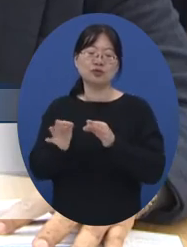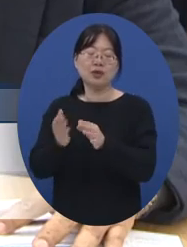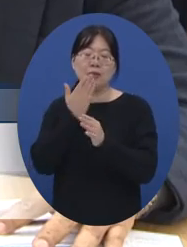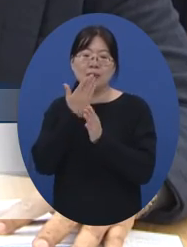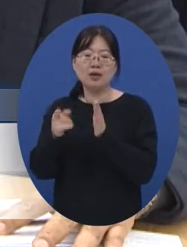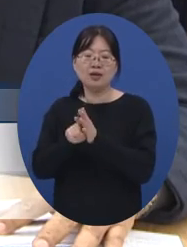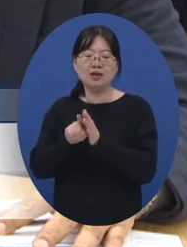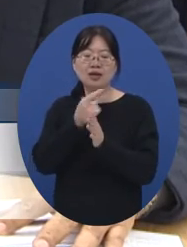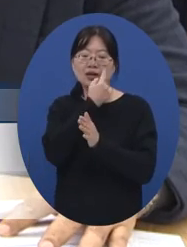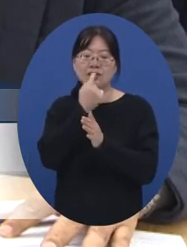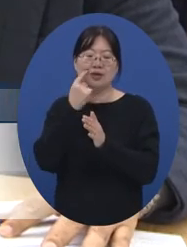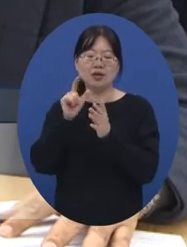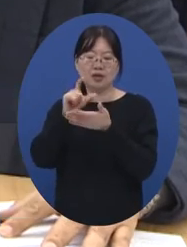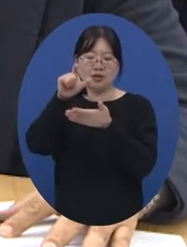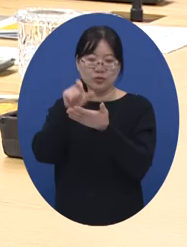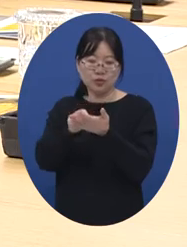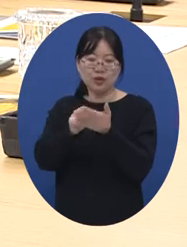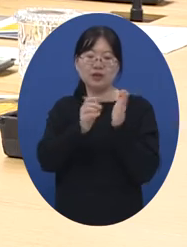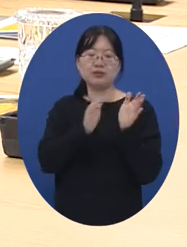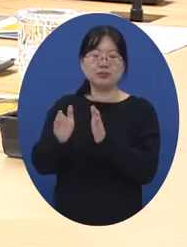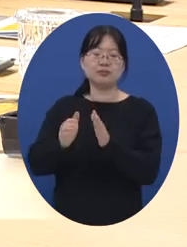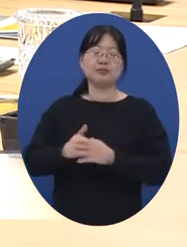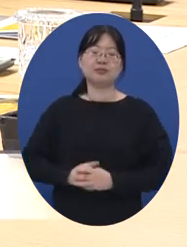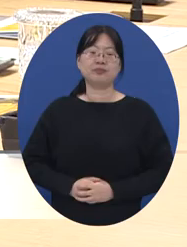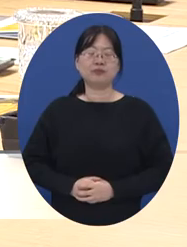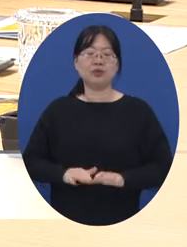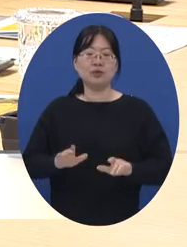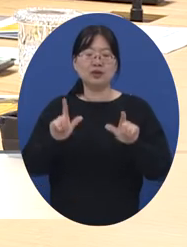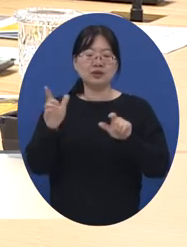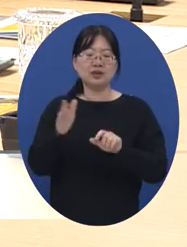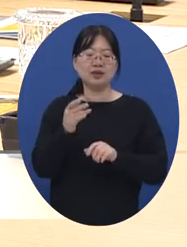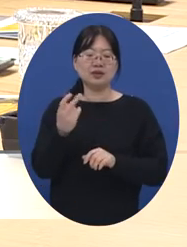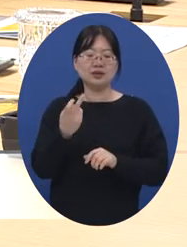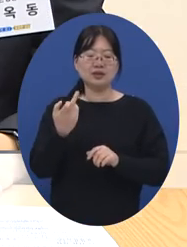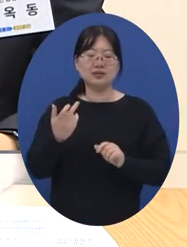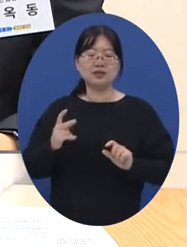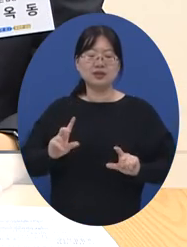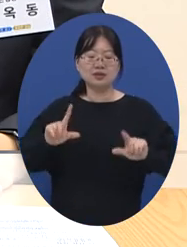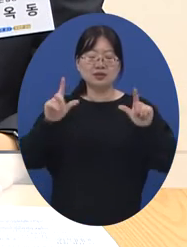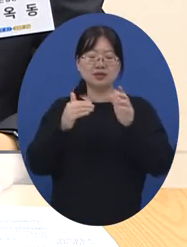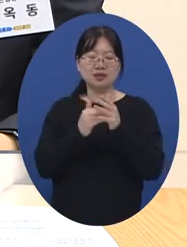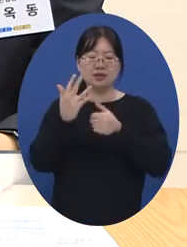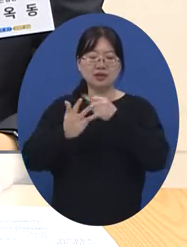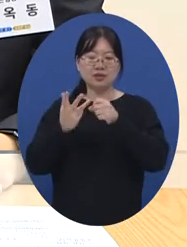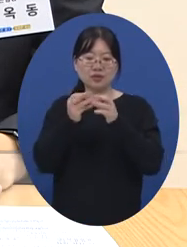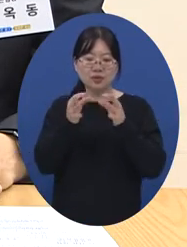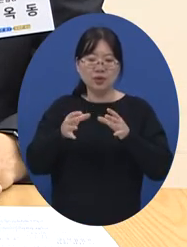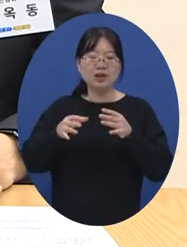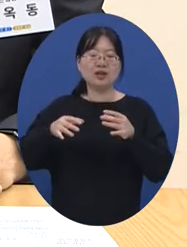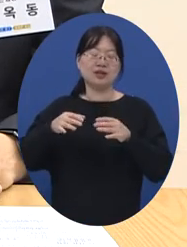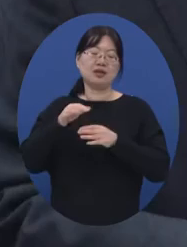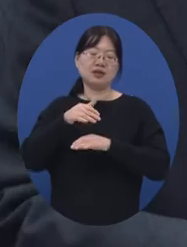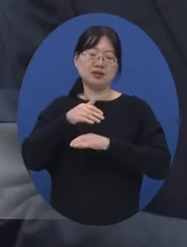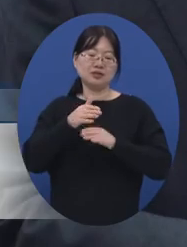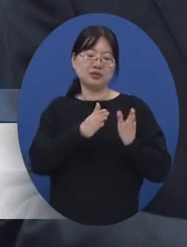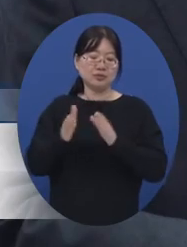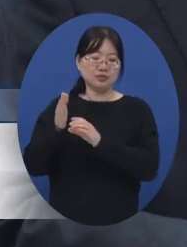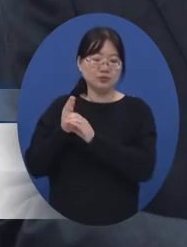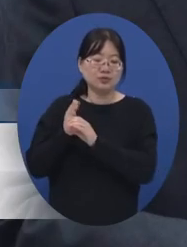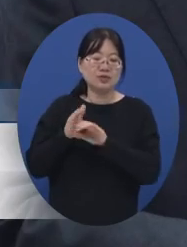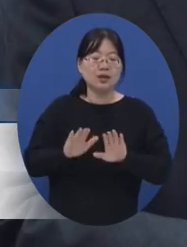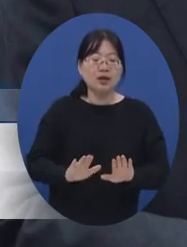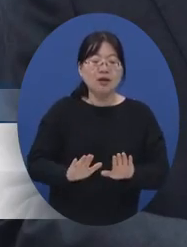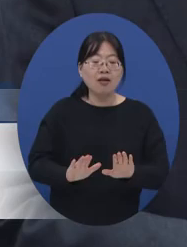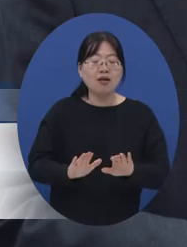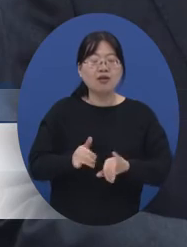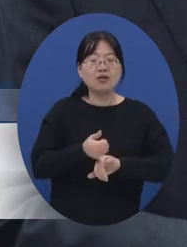있도록 그 근거조항을 마련하였습니다. 올해부터 오는 2027년까지 8년 동안 운영할 예정입니다. 기왕이면 이번